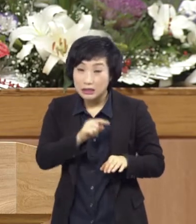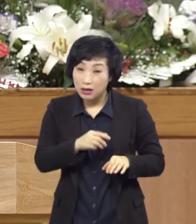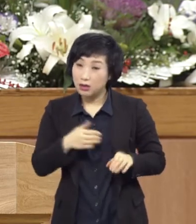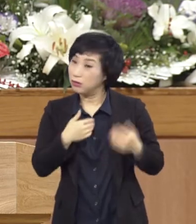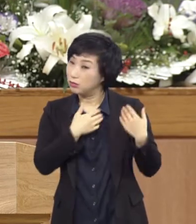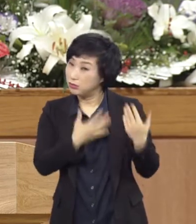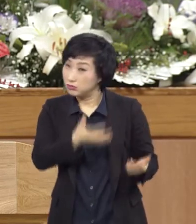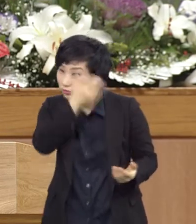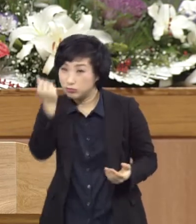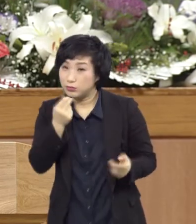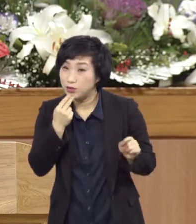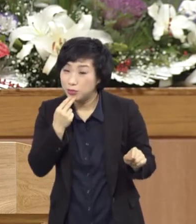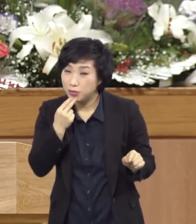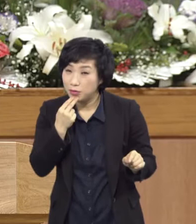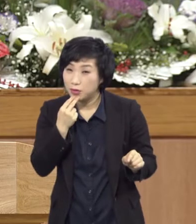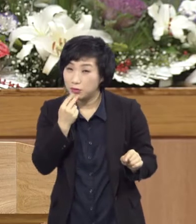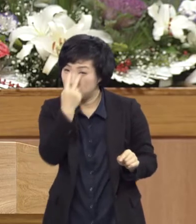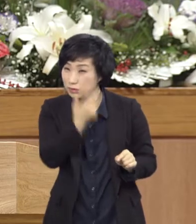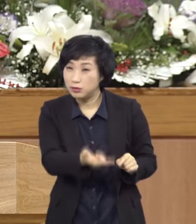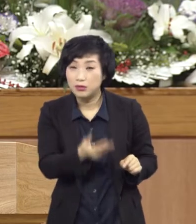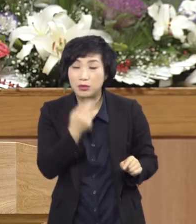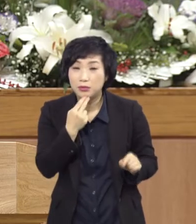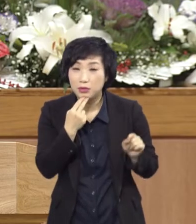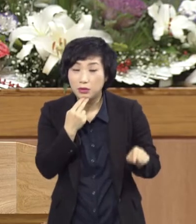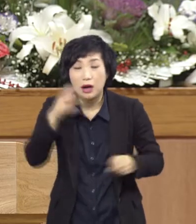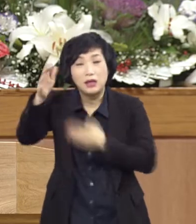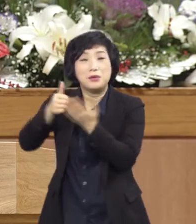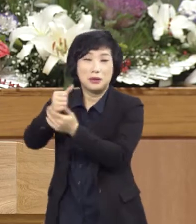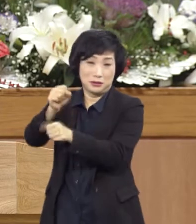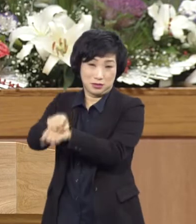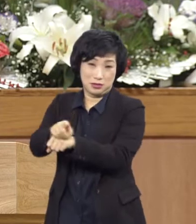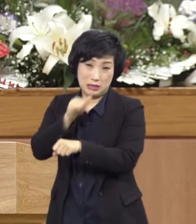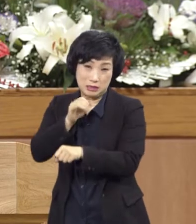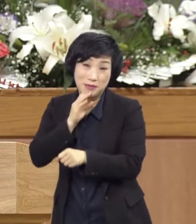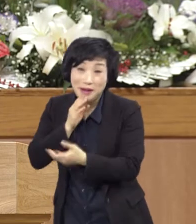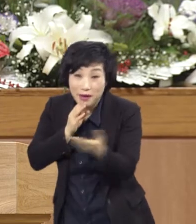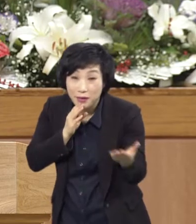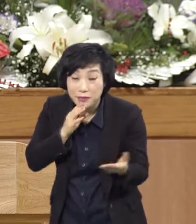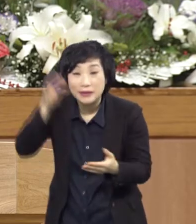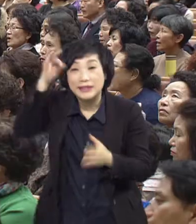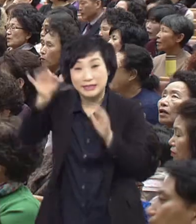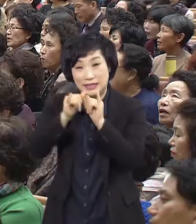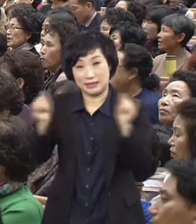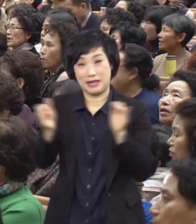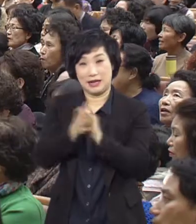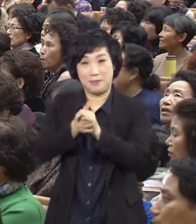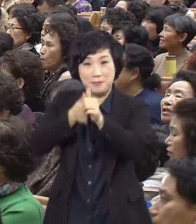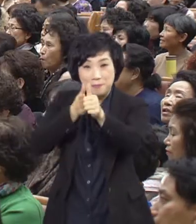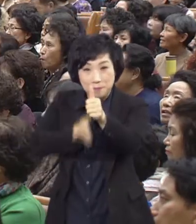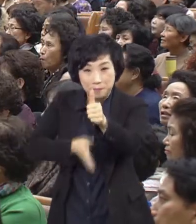방관할 수 없는 하나님의 사랑의 성품 인정하시면 아멘합시다.